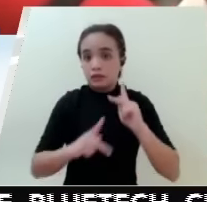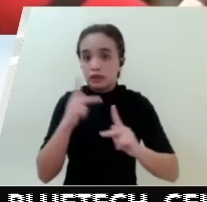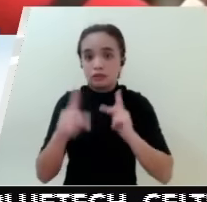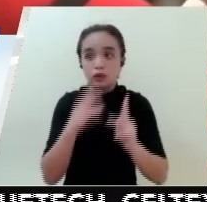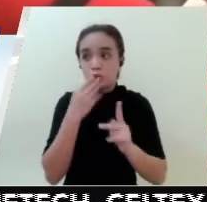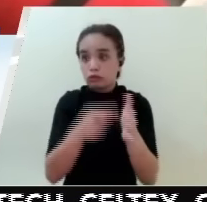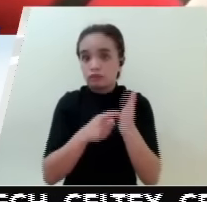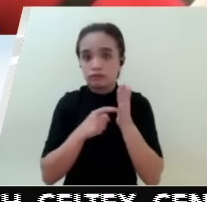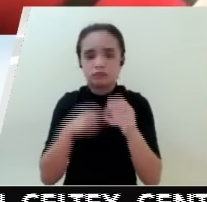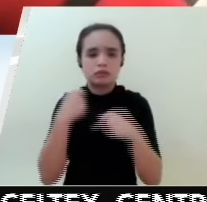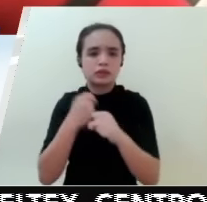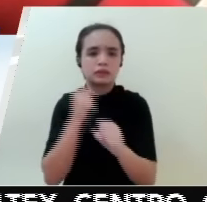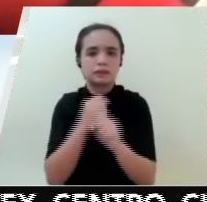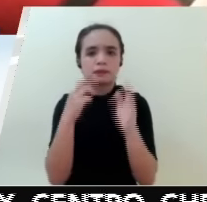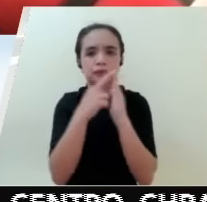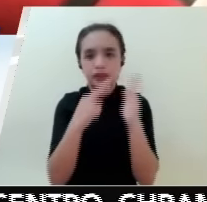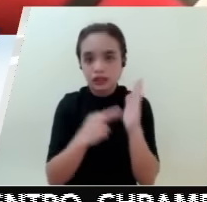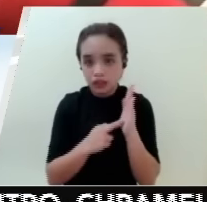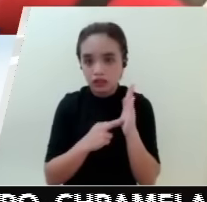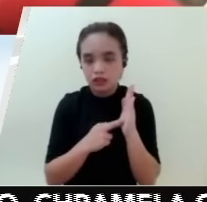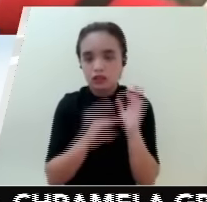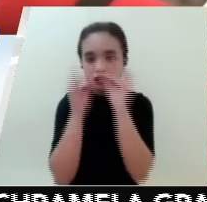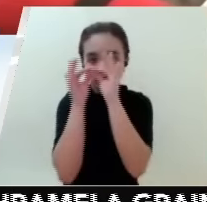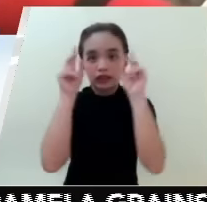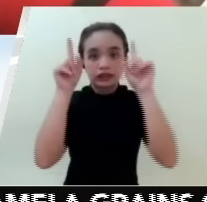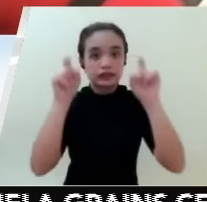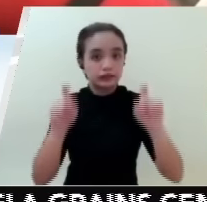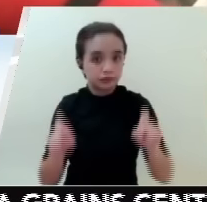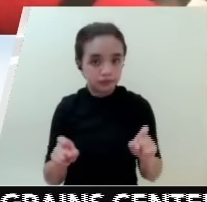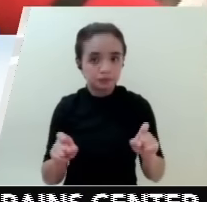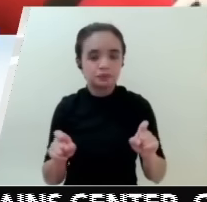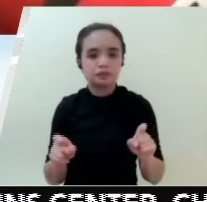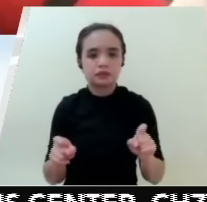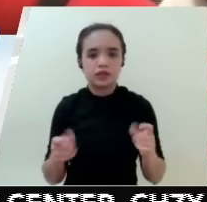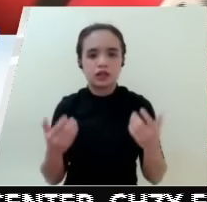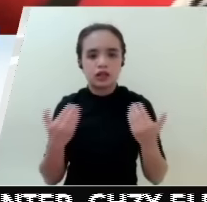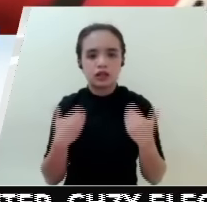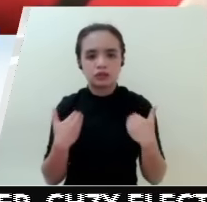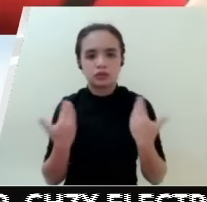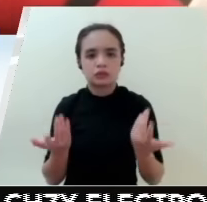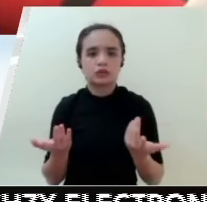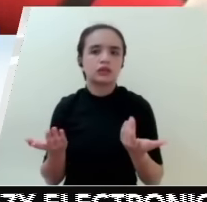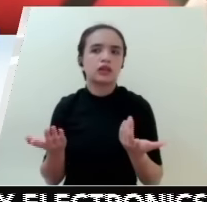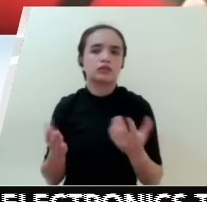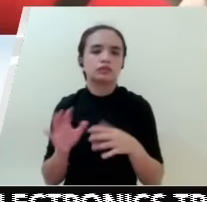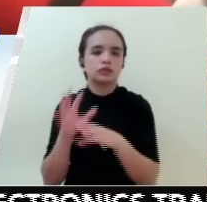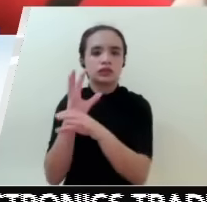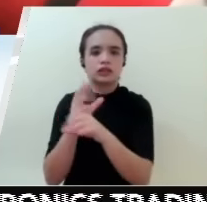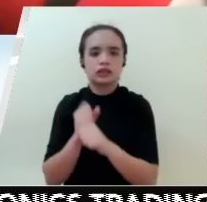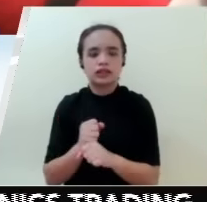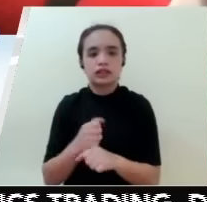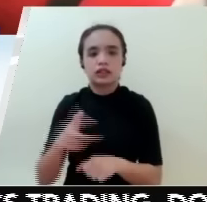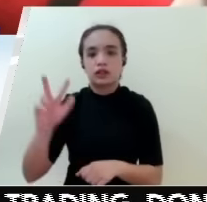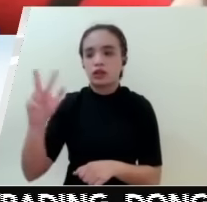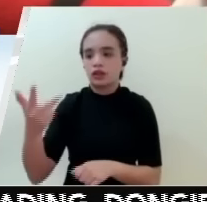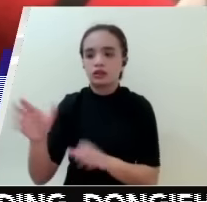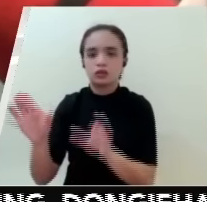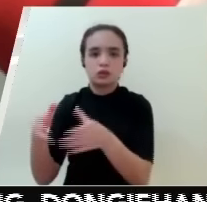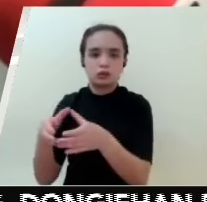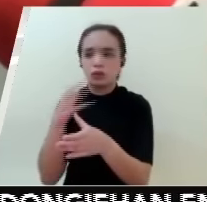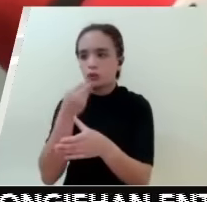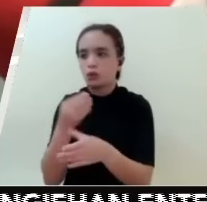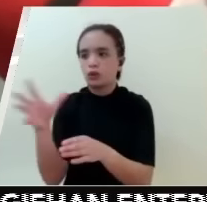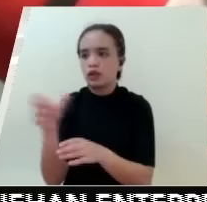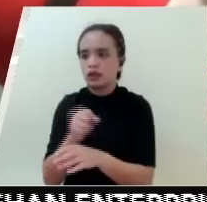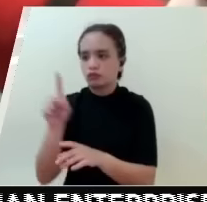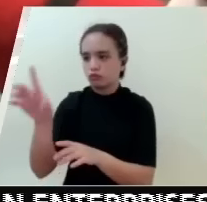ng drug test. Merong kukuha may third party nakukuha ng kanilang sample, tapos meron